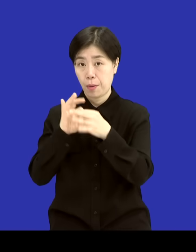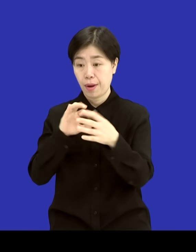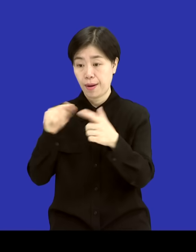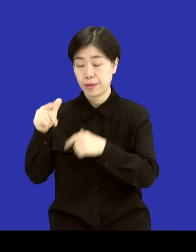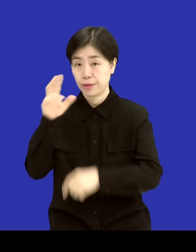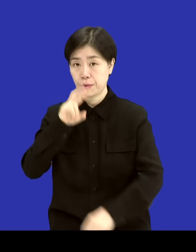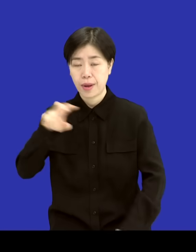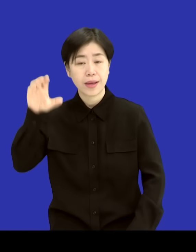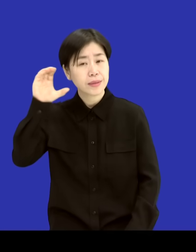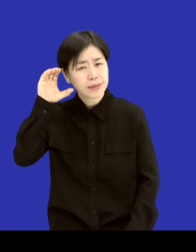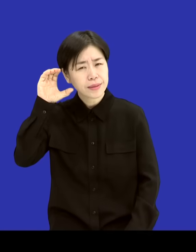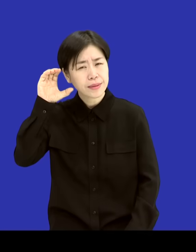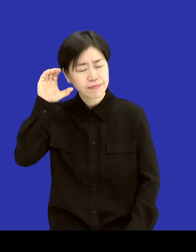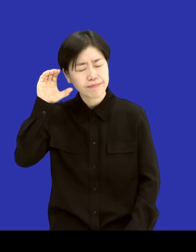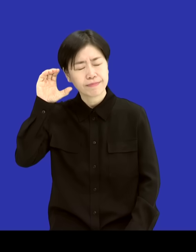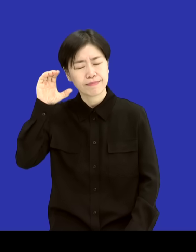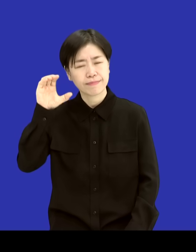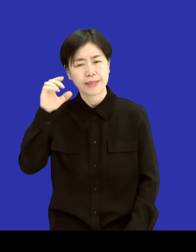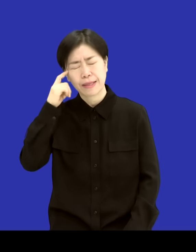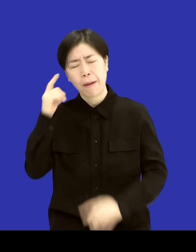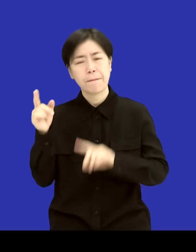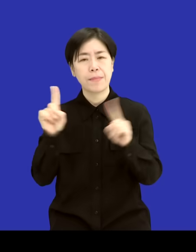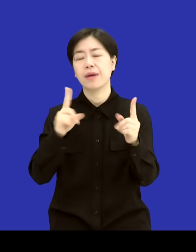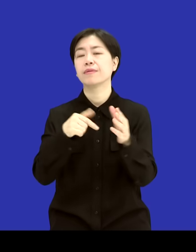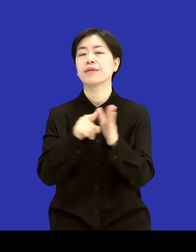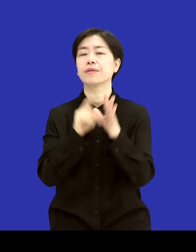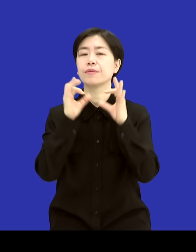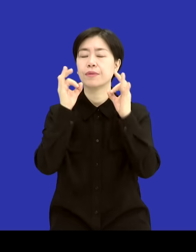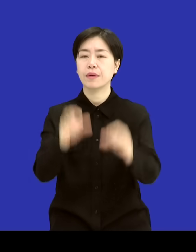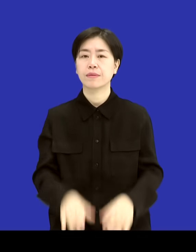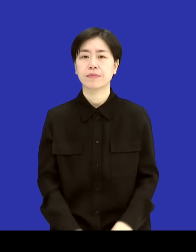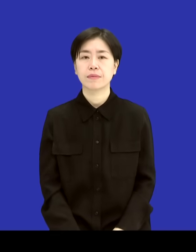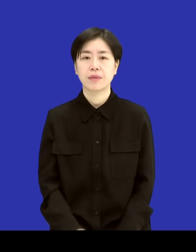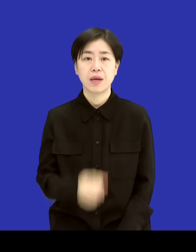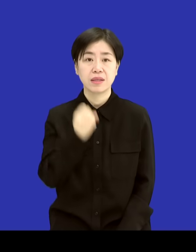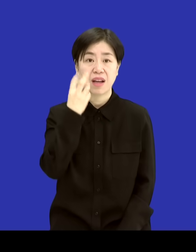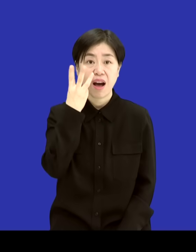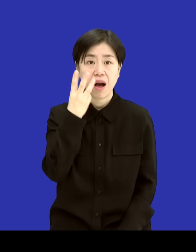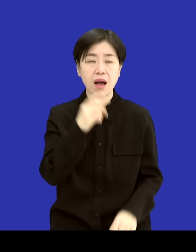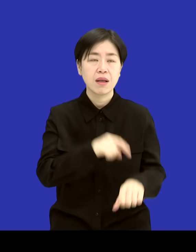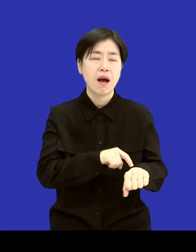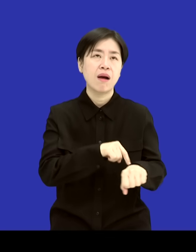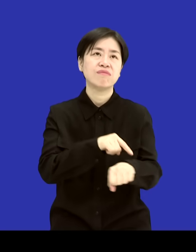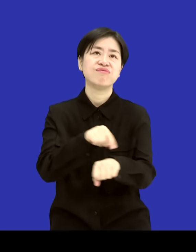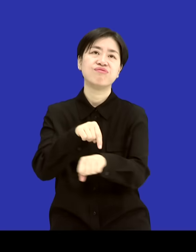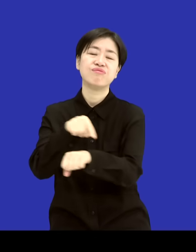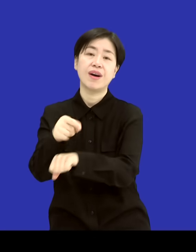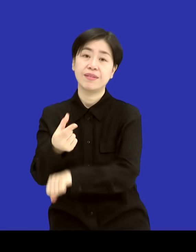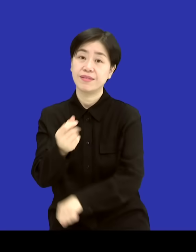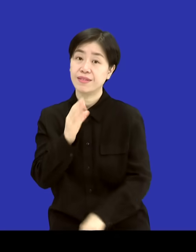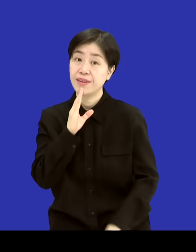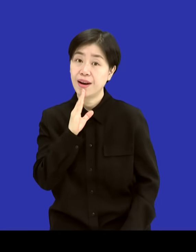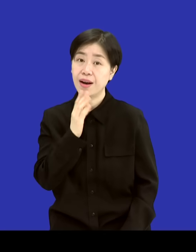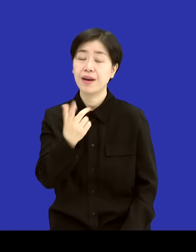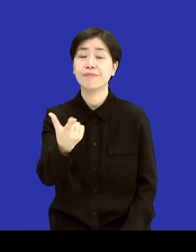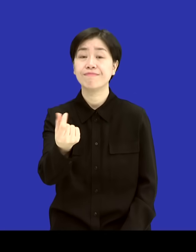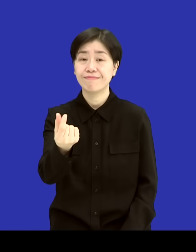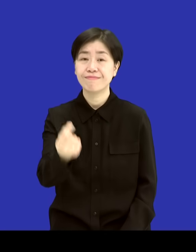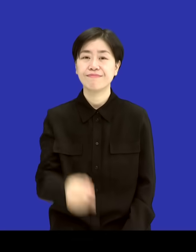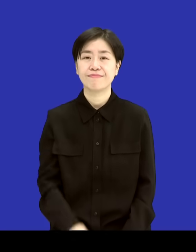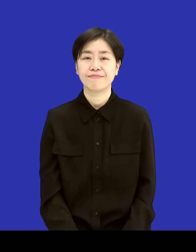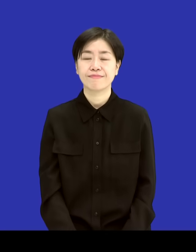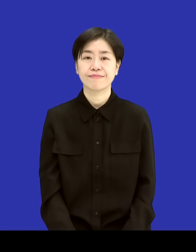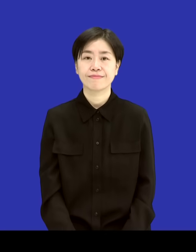극복을 했었어요. 그 3개월이 굉장히 긴 시간이었겠네요. 굉장히 긴 시간이기도